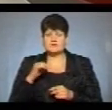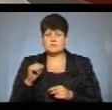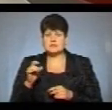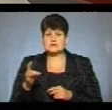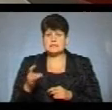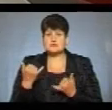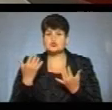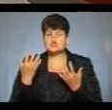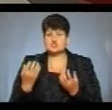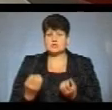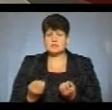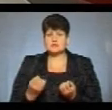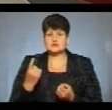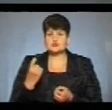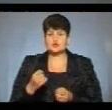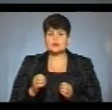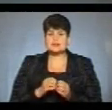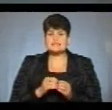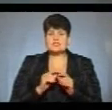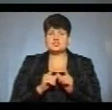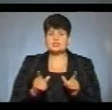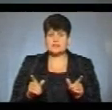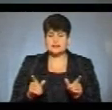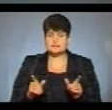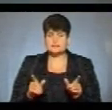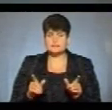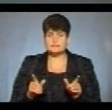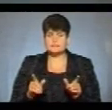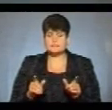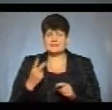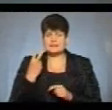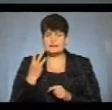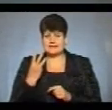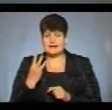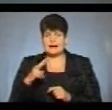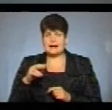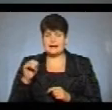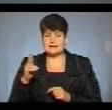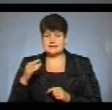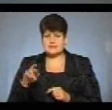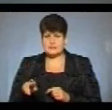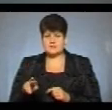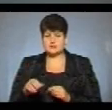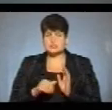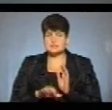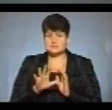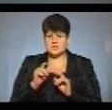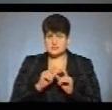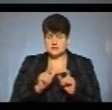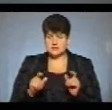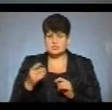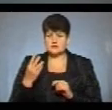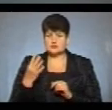на сьогоднішній день 110 шкіл і закладів, 3 ліцеї, шкіл 65,